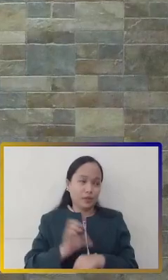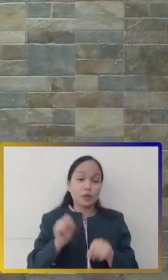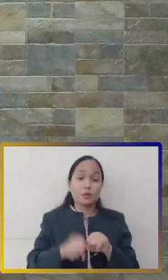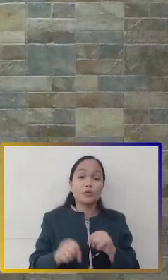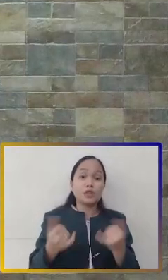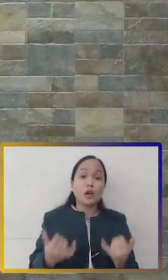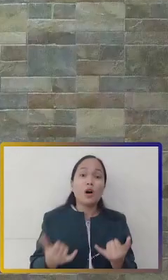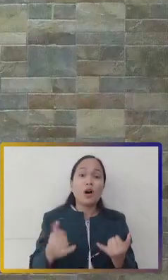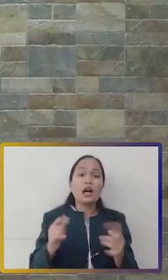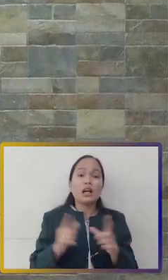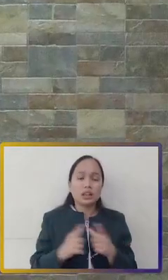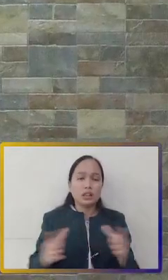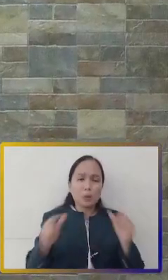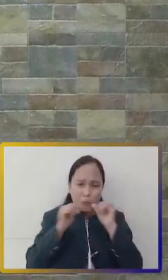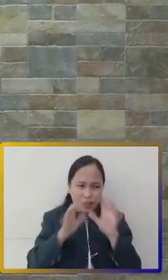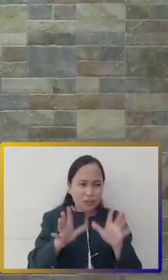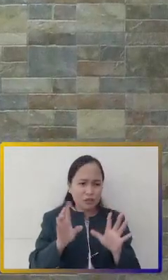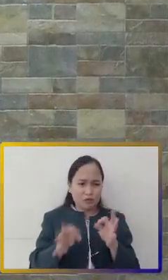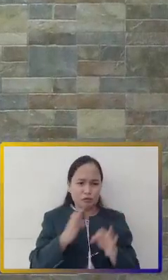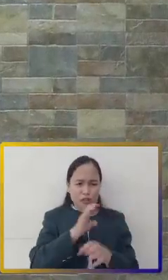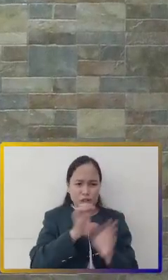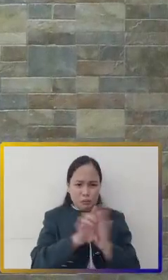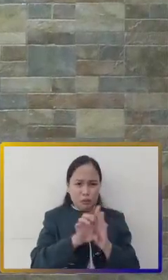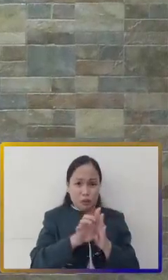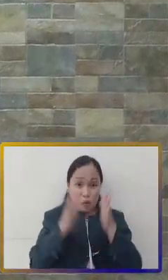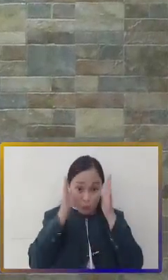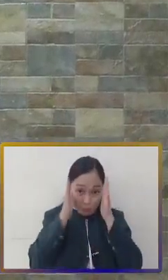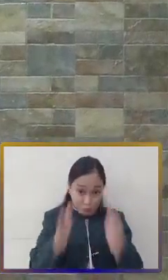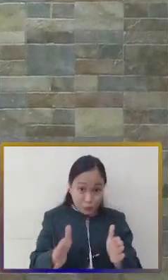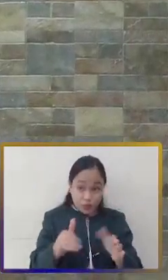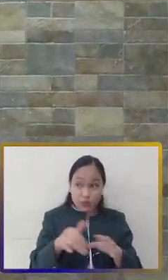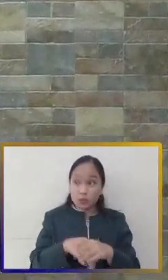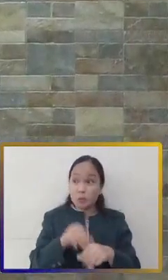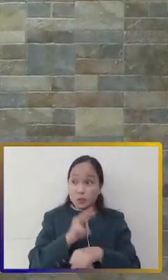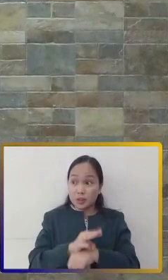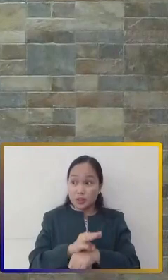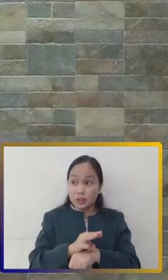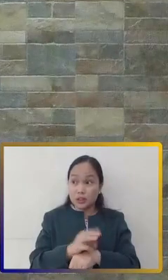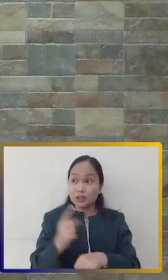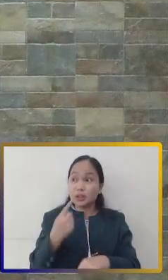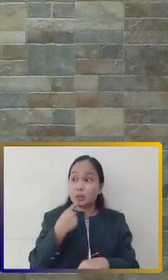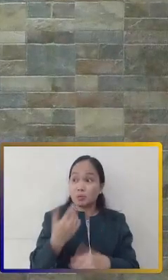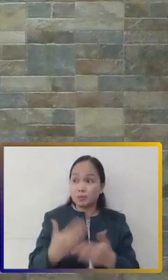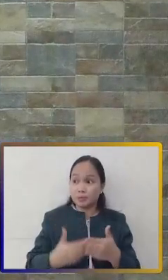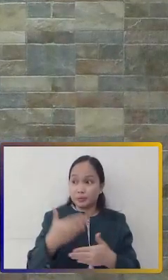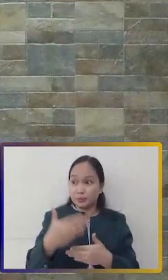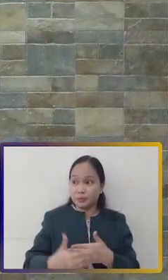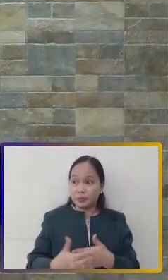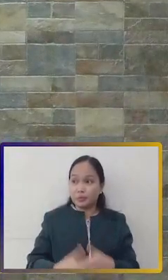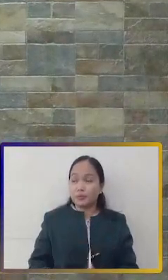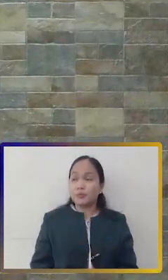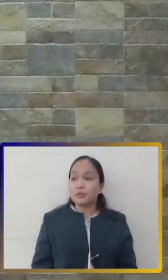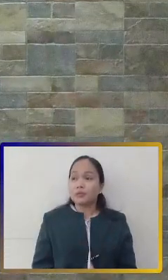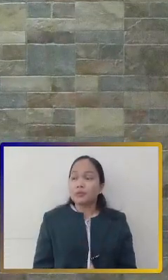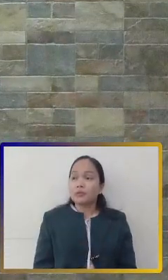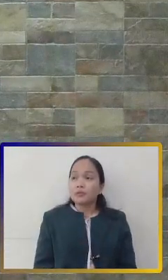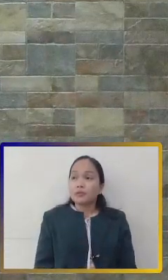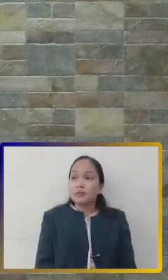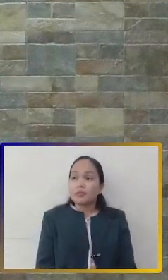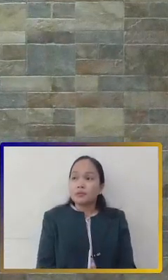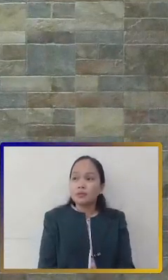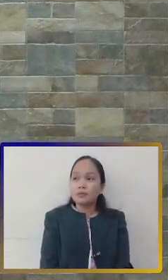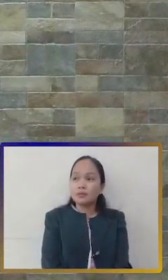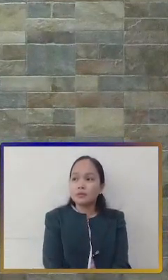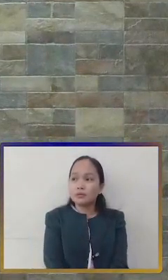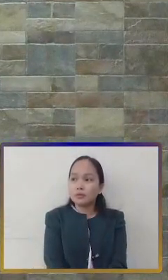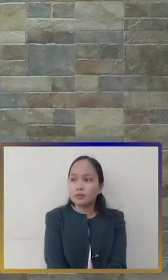inyo, if we will take heed, ano po yung kasunod sinabi ng Biblia? One verse. Take it to the ministry which thou